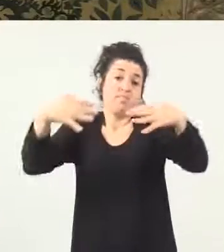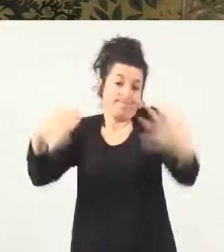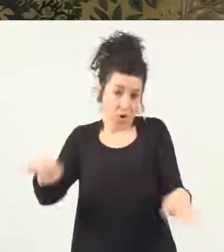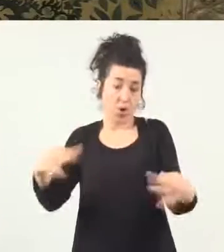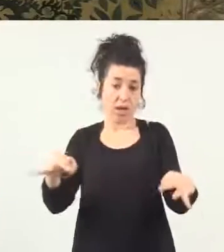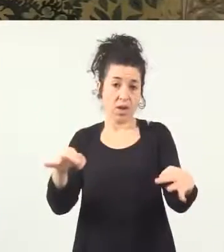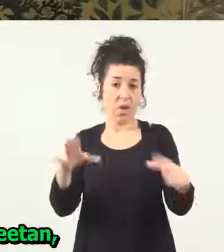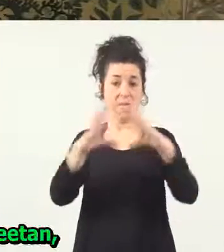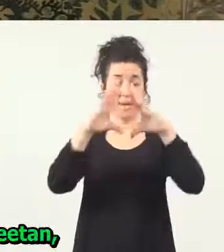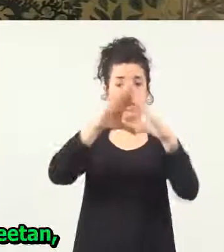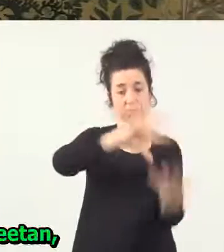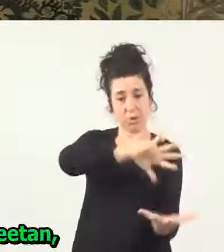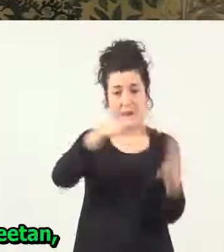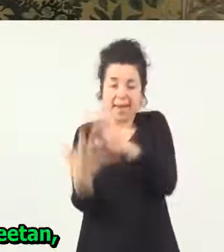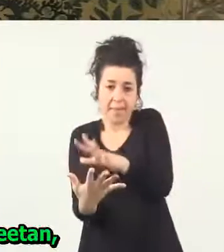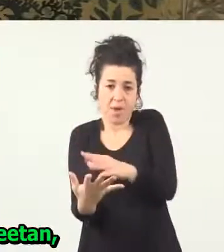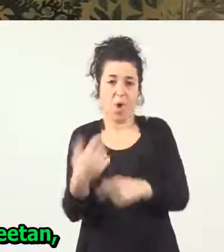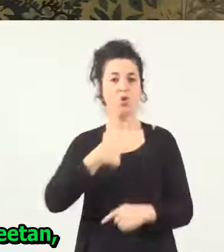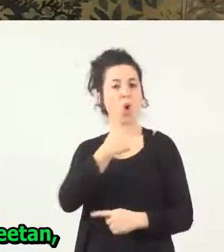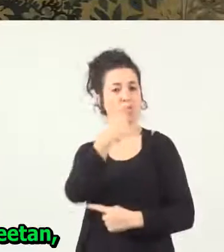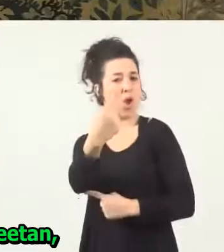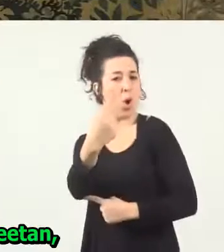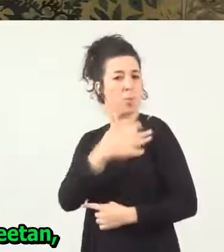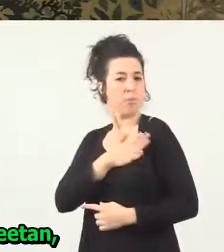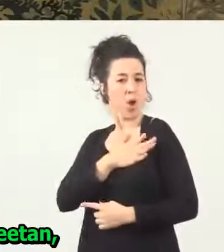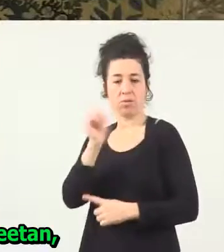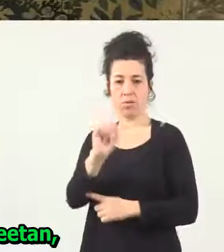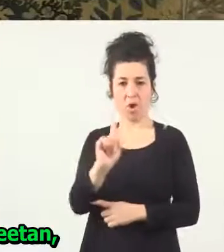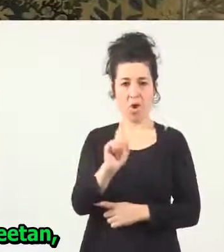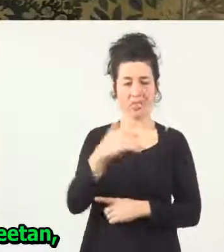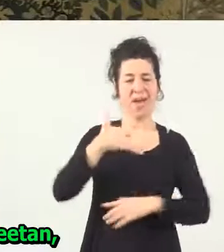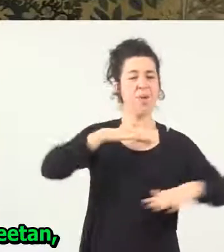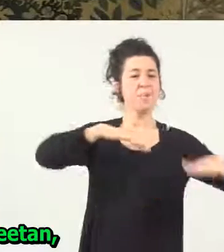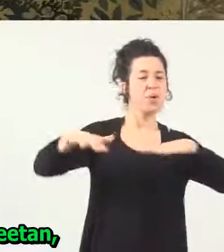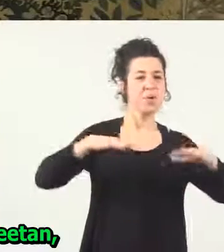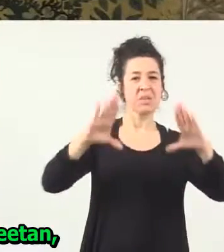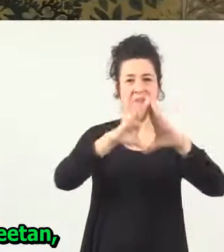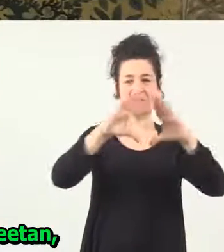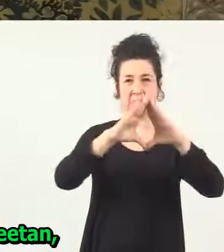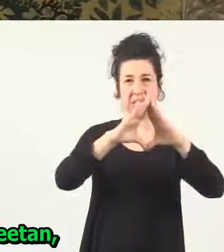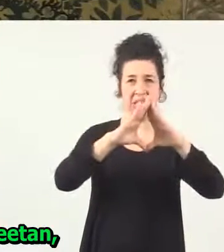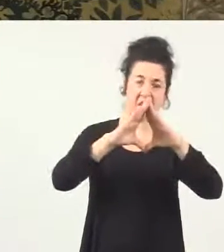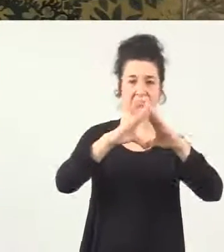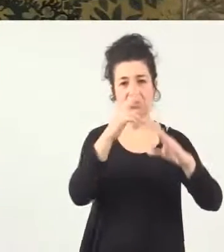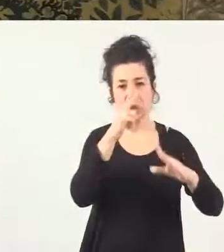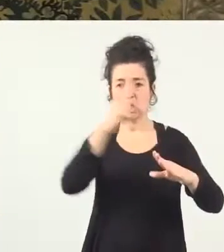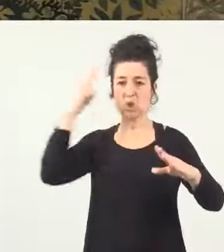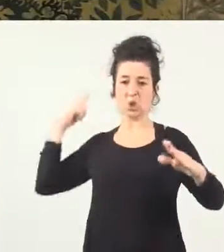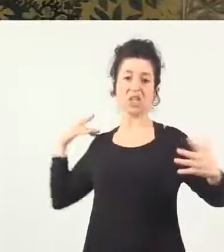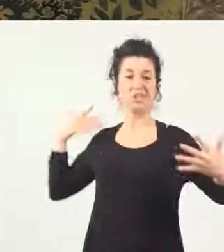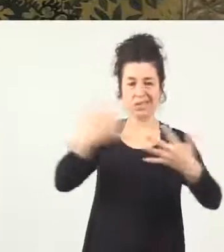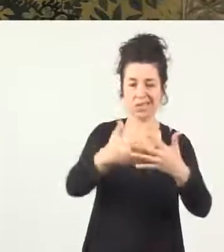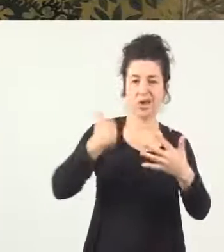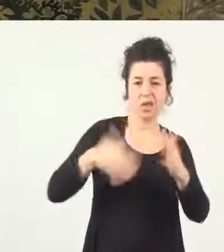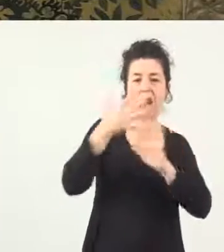batean egotea, eta hau ez dut esaten nik, esan nahi dut nik usteot mugimendu feministan, ja azkenengo urte bietan batez ere hitz egiten ari